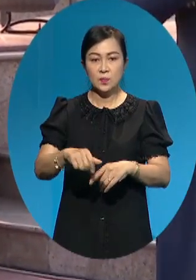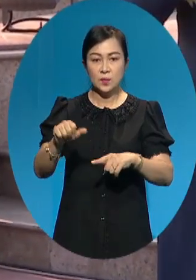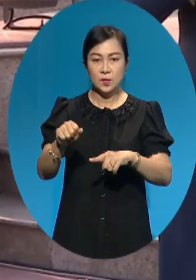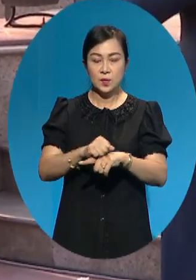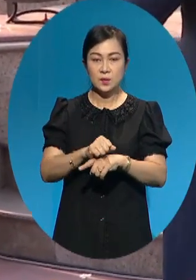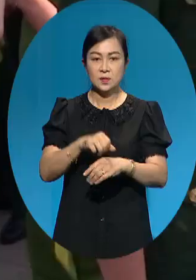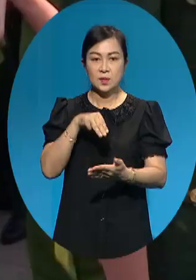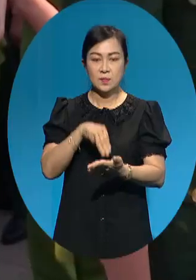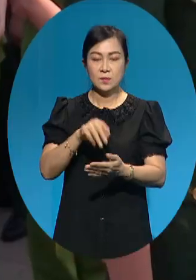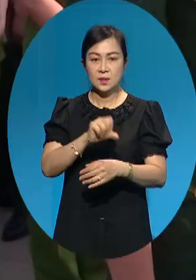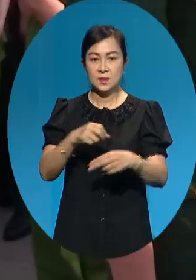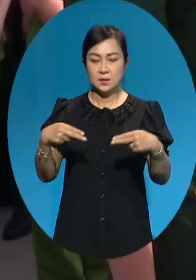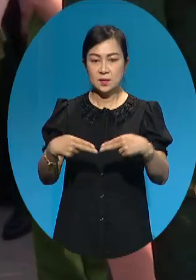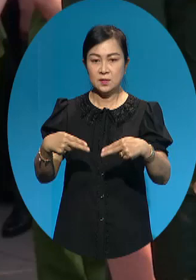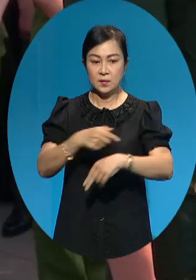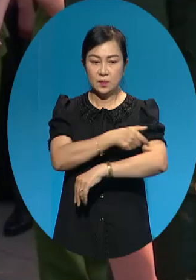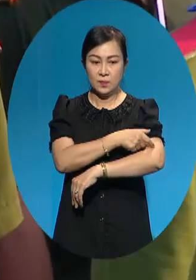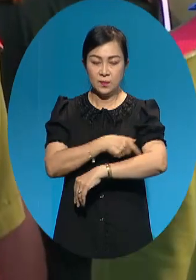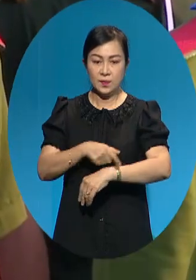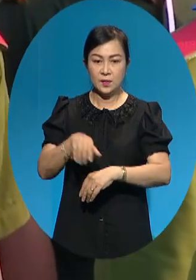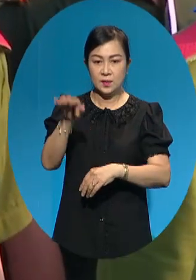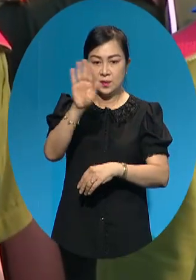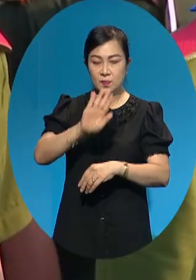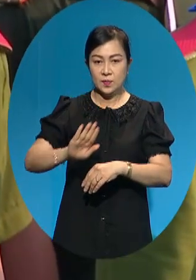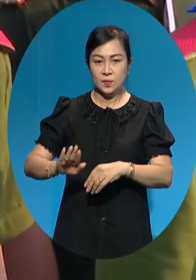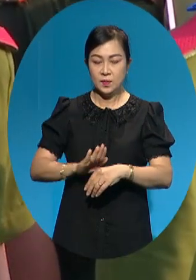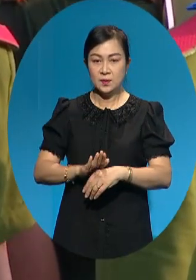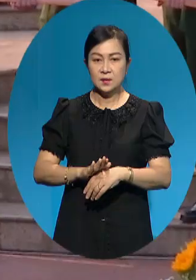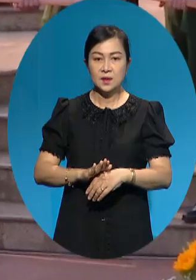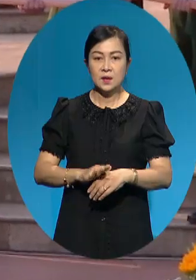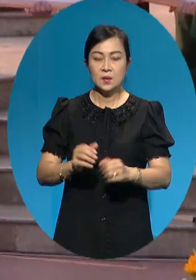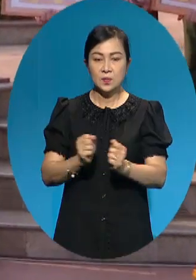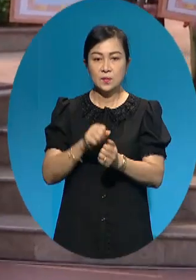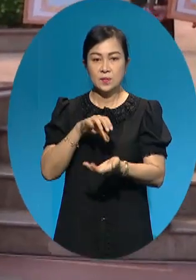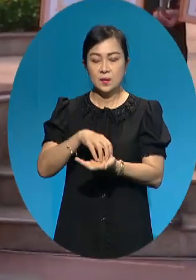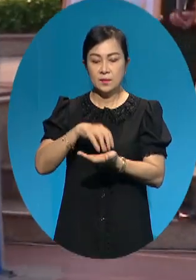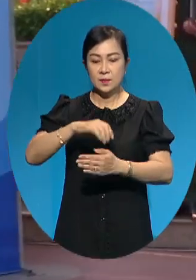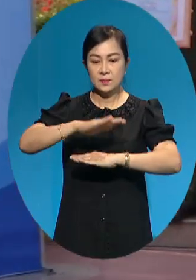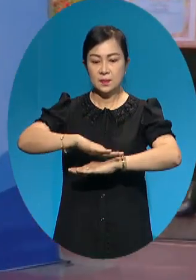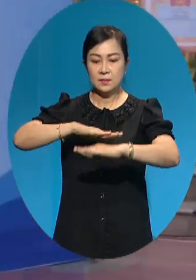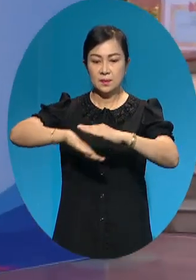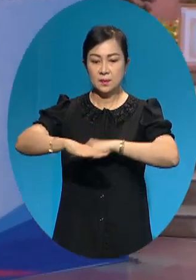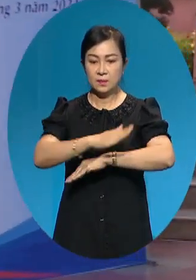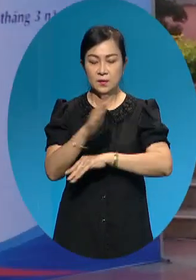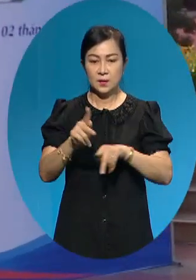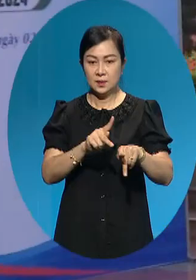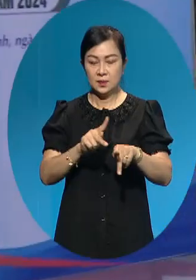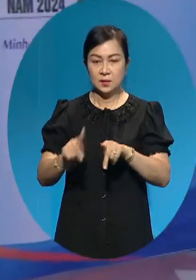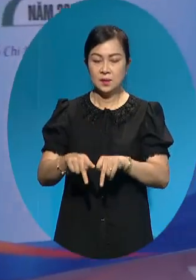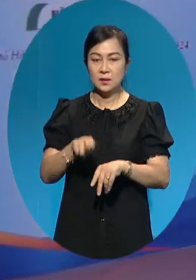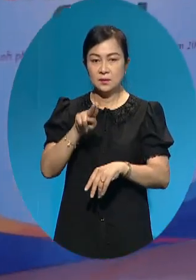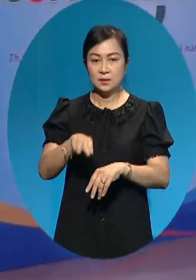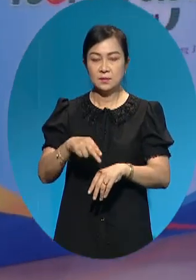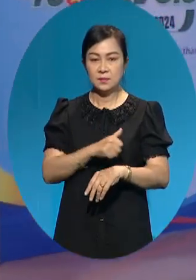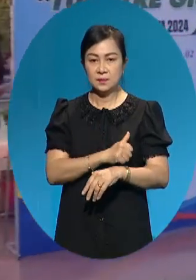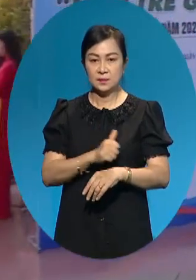luyện và nghiệp vụ, sẵn sàng chiến đấu, bảo vệ biên giới quốc gia, đồng thời góp phần tích cực cùng địa phương xây dựng phát triển kinh tế xã hội trên địa bàn, chăm lo